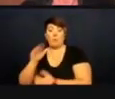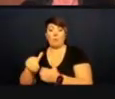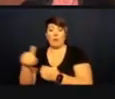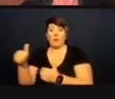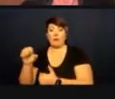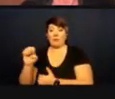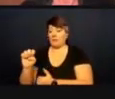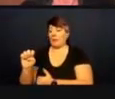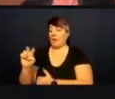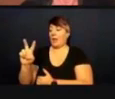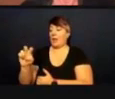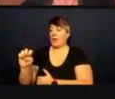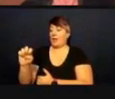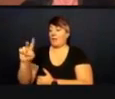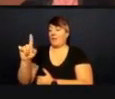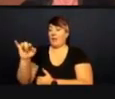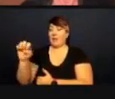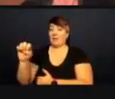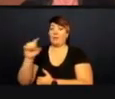ilivyo.